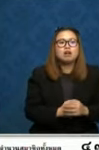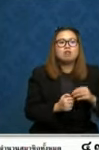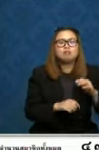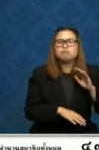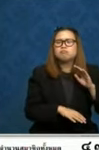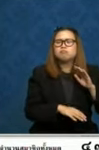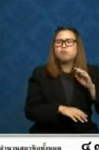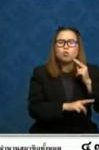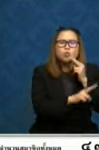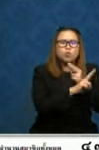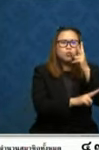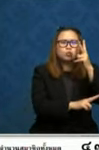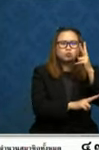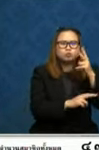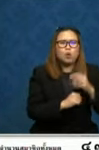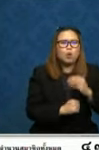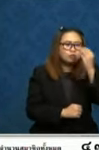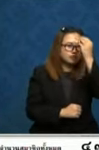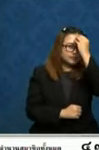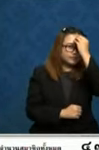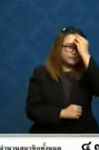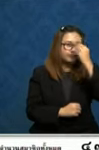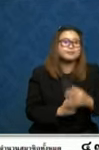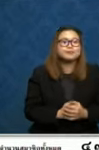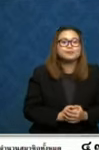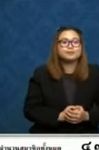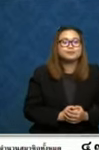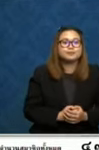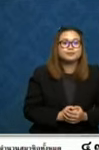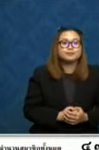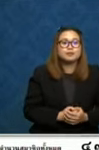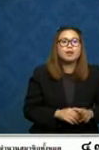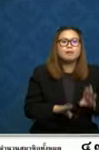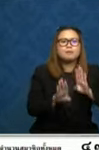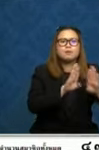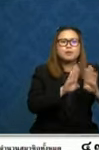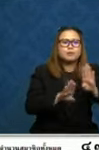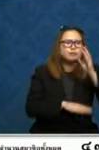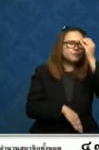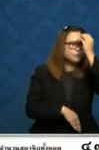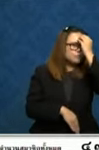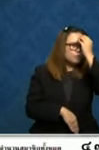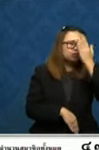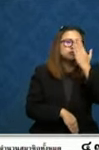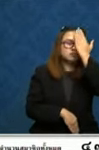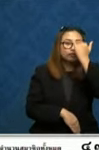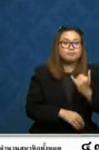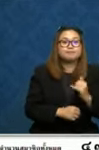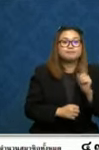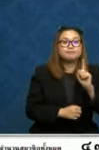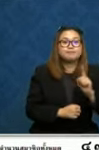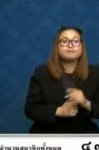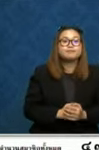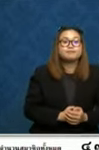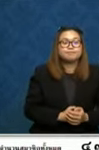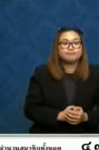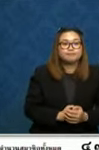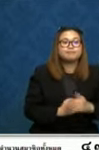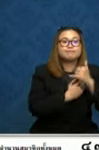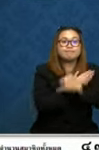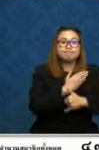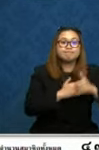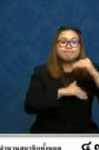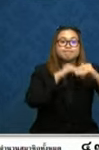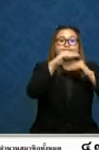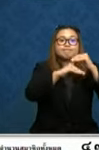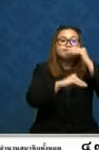ครับจากข้าราชการของประเทศญี่ปุ่นถามว่าทำไมเราต้องไปเปรียบเทียบกับประเทศที่เขาเจริญกว่าเราเหตุผลเพราะว่